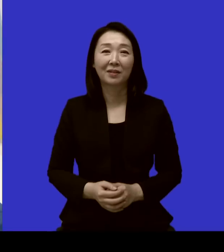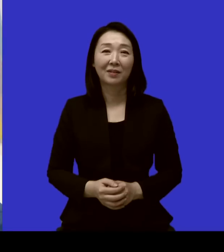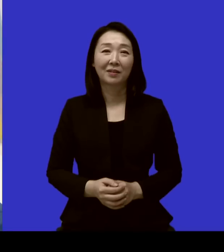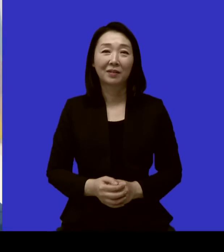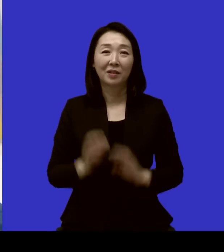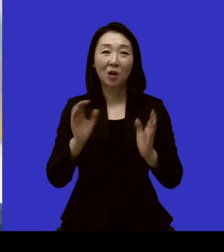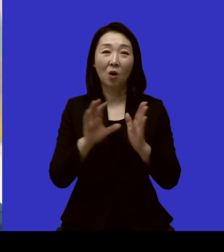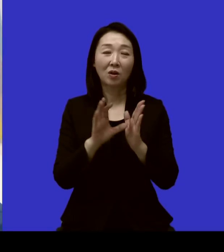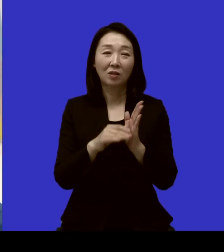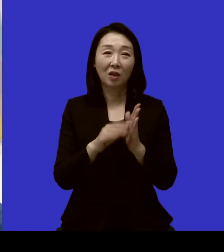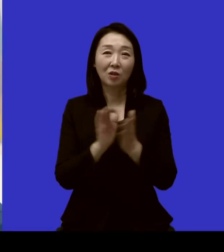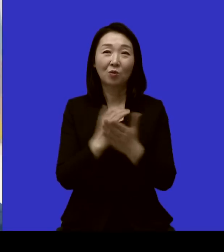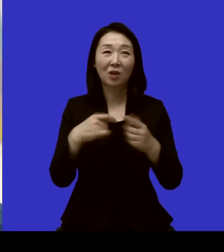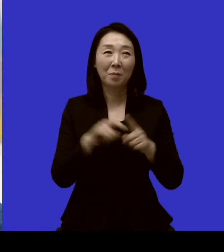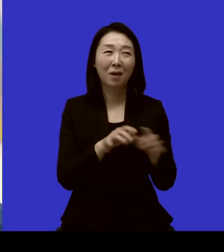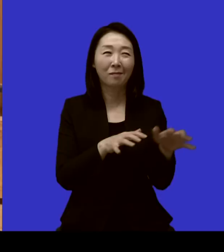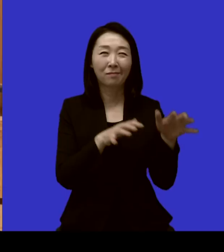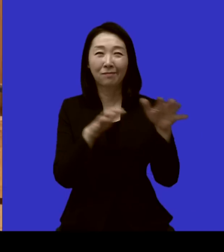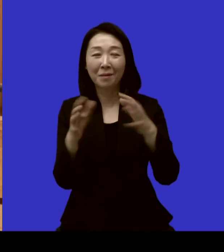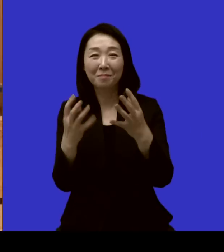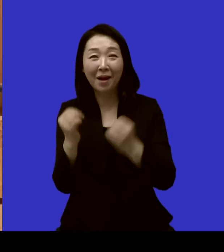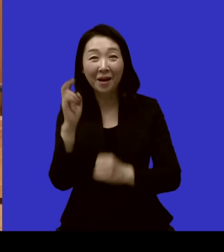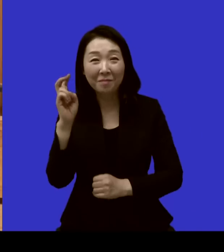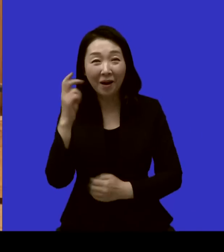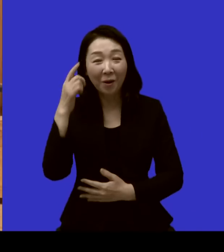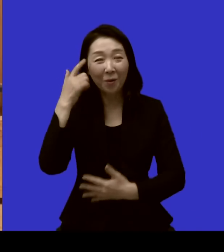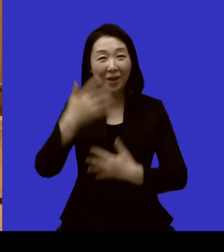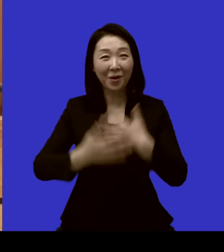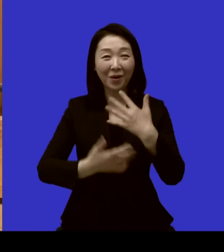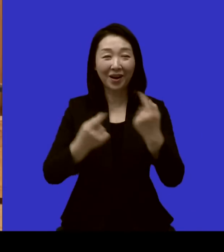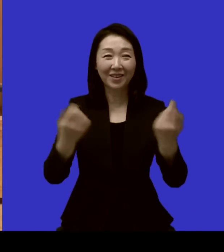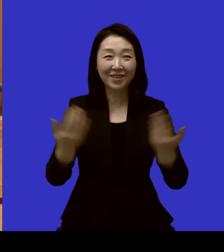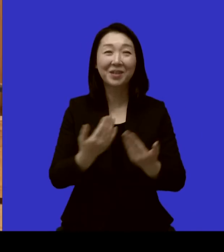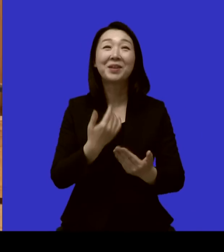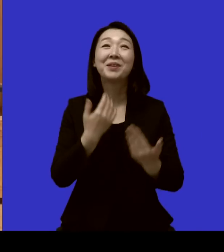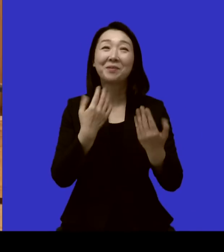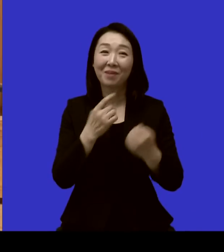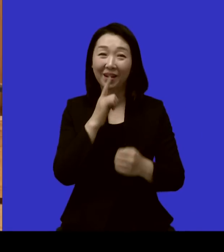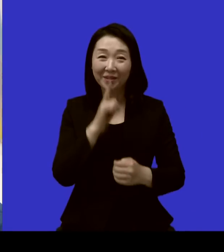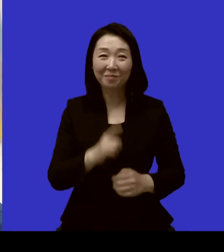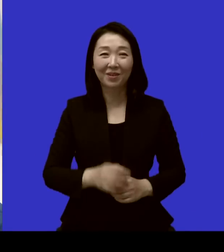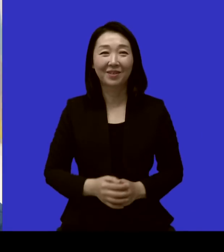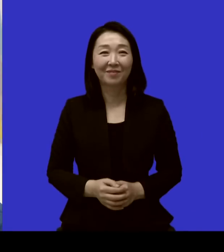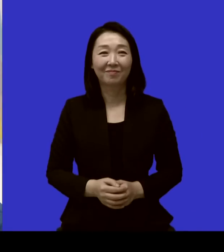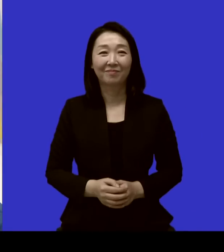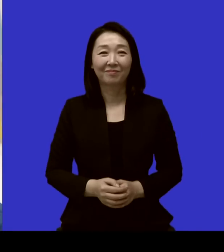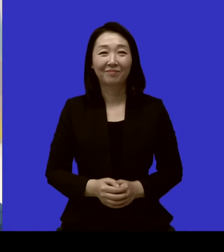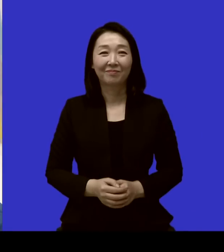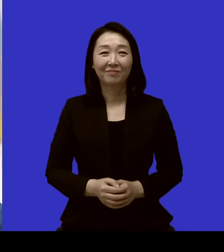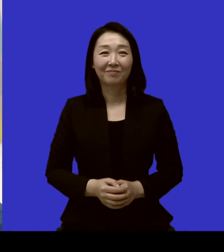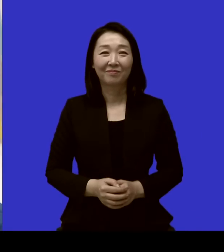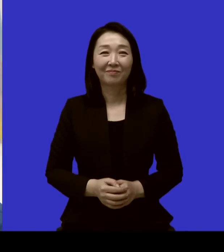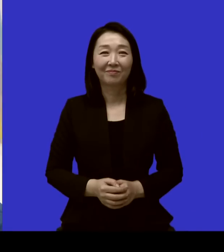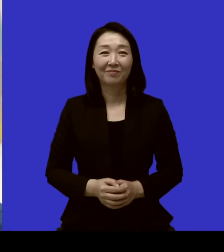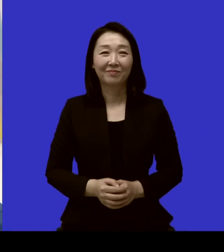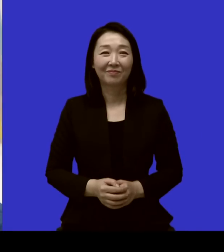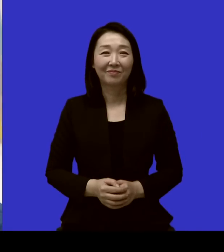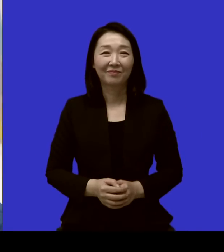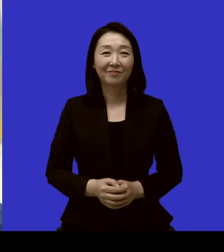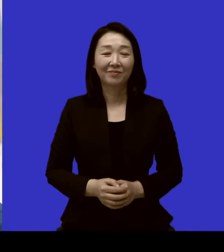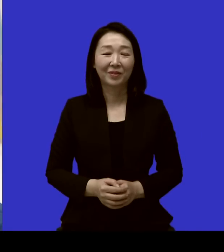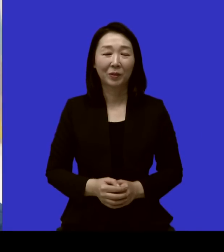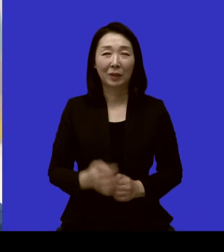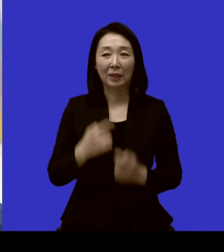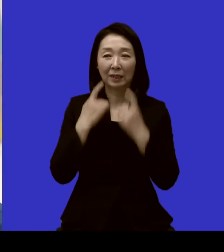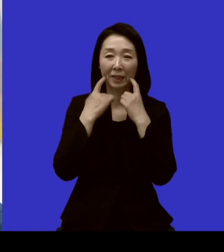많이 친구들하고 몰려다녔나 봐요. 영화 같은 일이 많았다고 하는데 무슨 일이 있었던 거예요? 이제 그 사연이 조금은